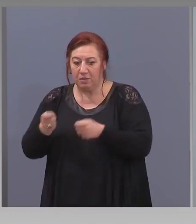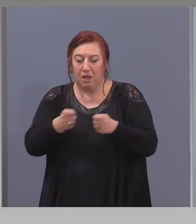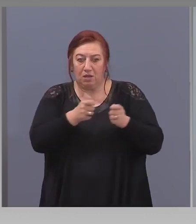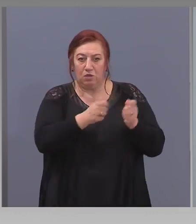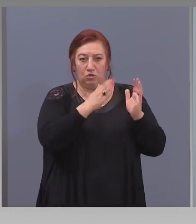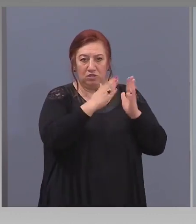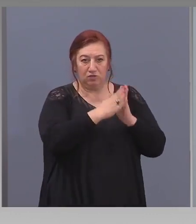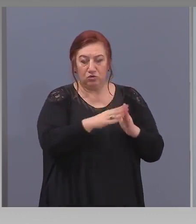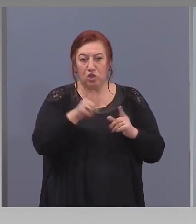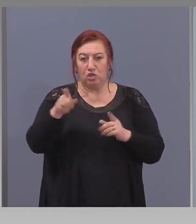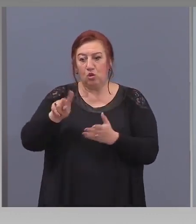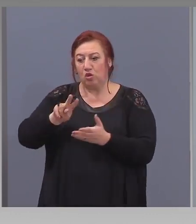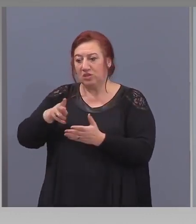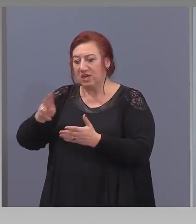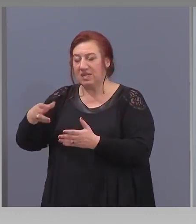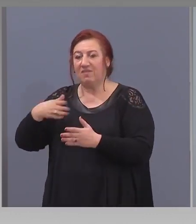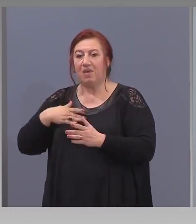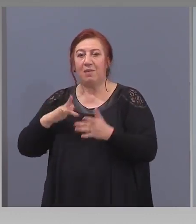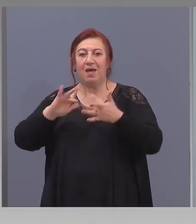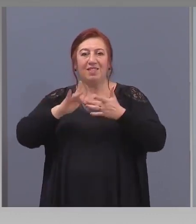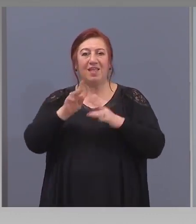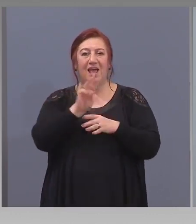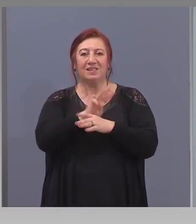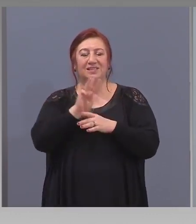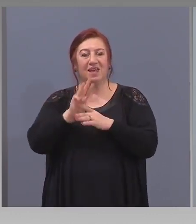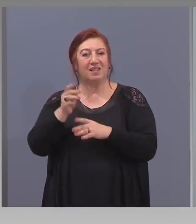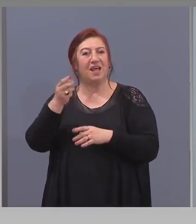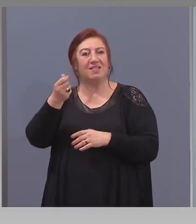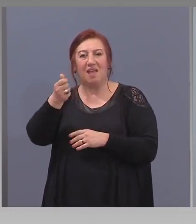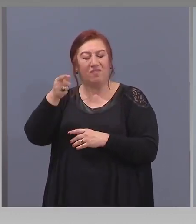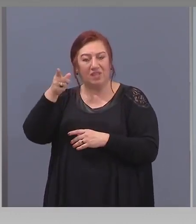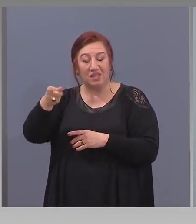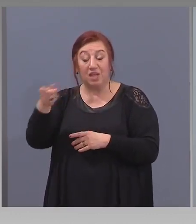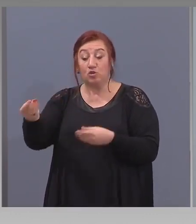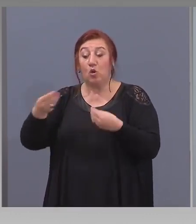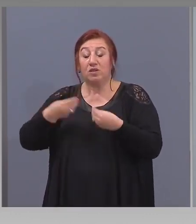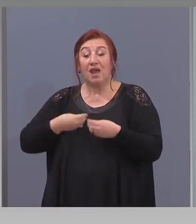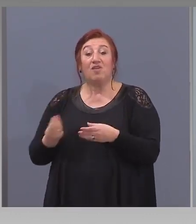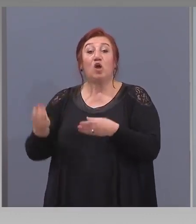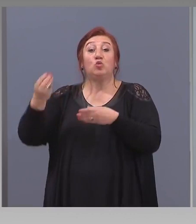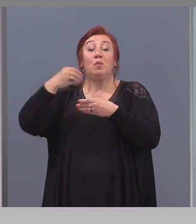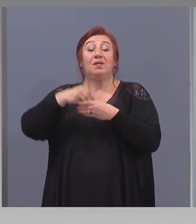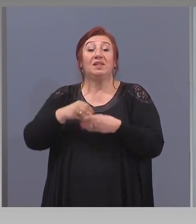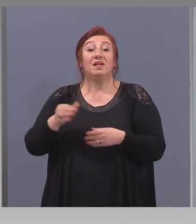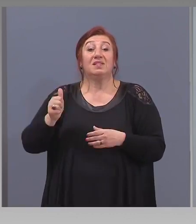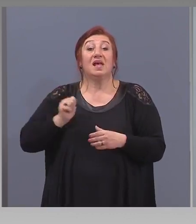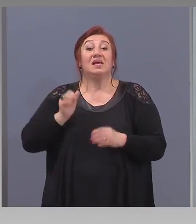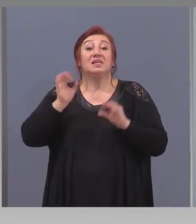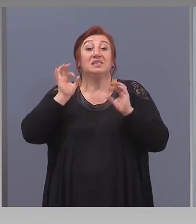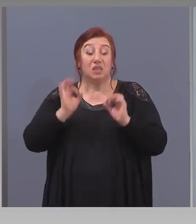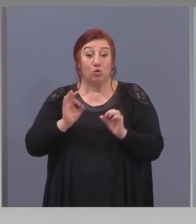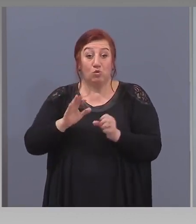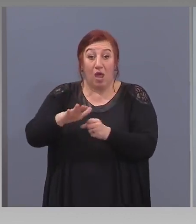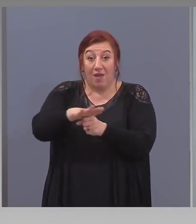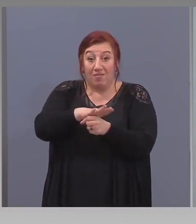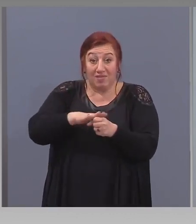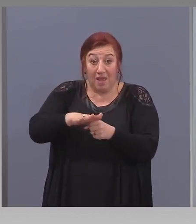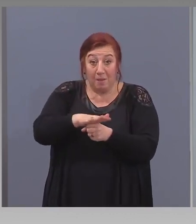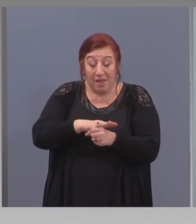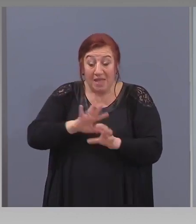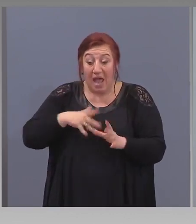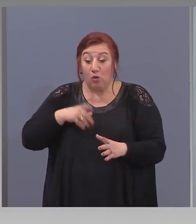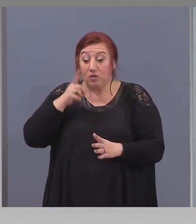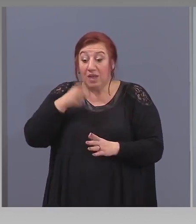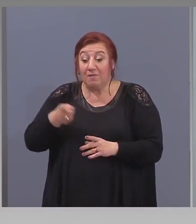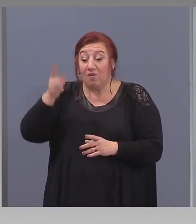резерв е на сайта на финансите. Той дава и допълнителна сигурност. На него, на базата на него, ако трябва кредити утре, може да се